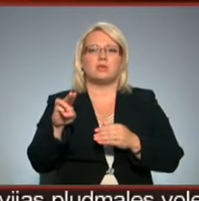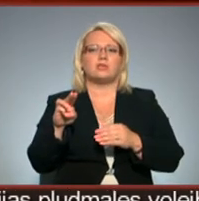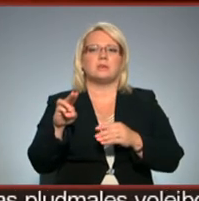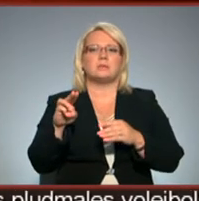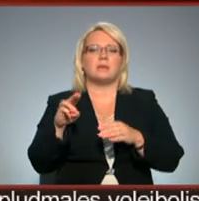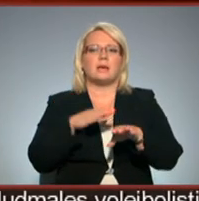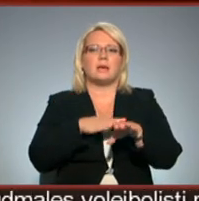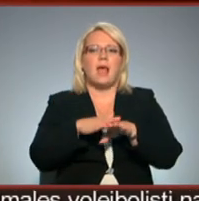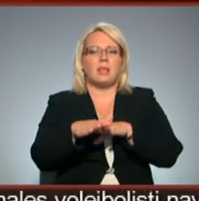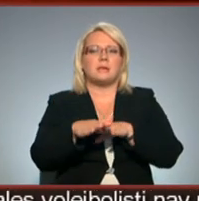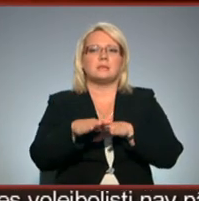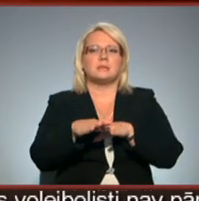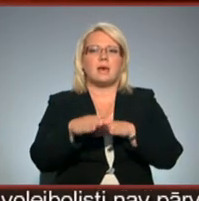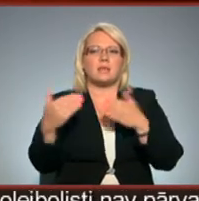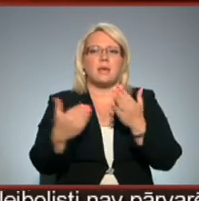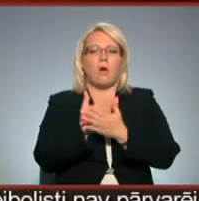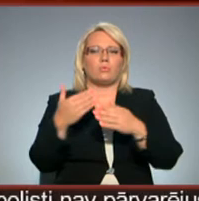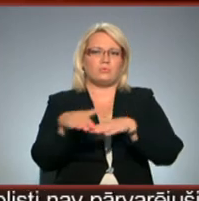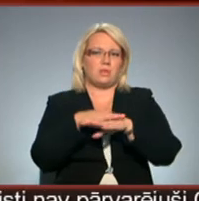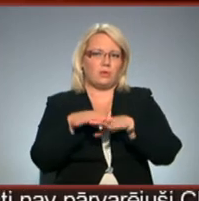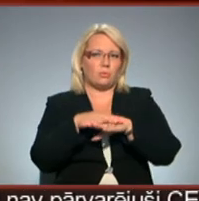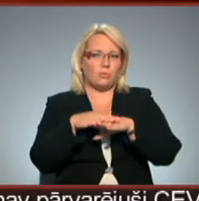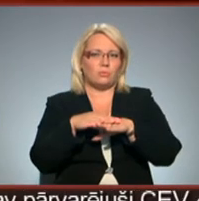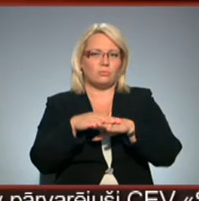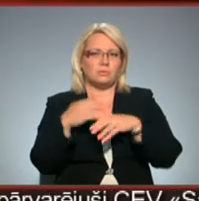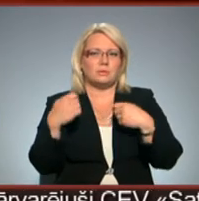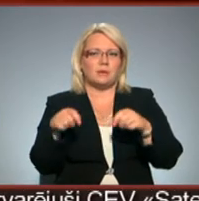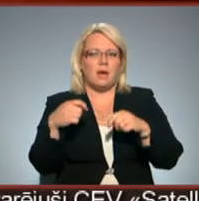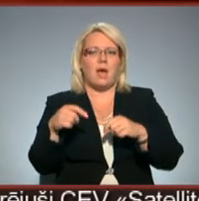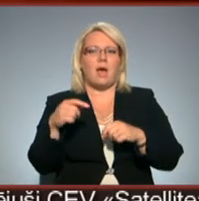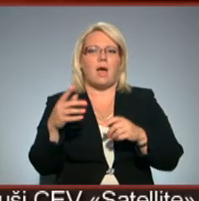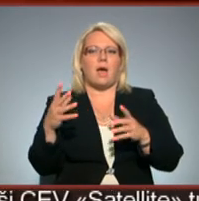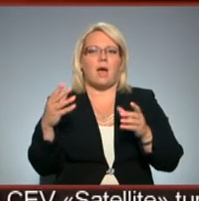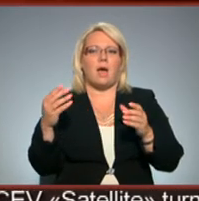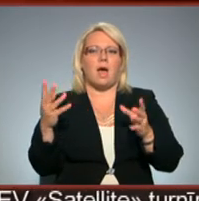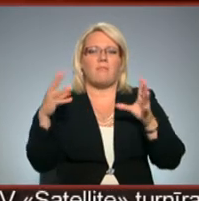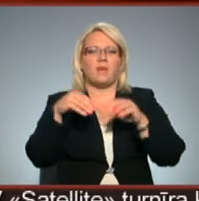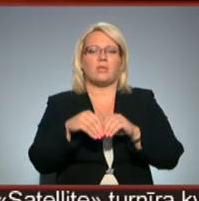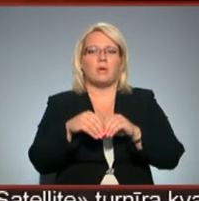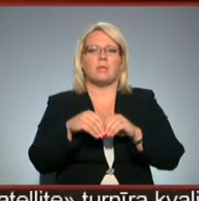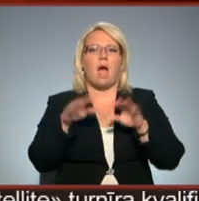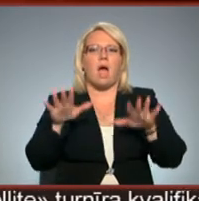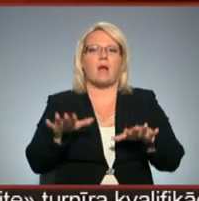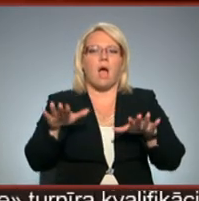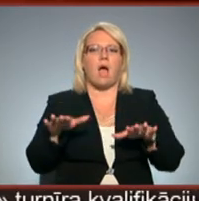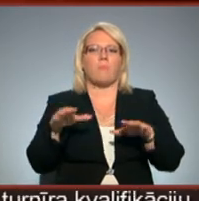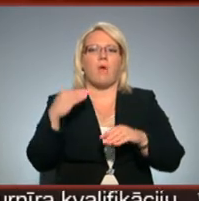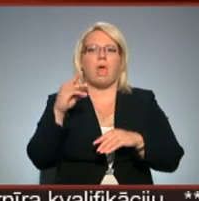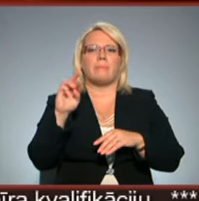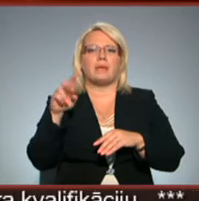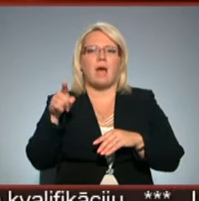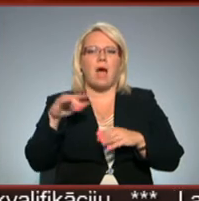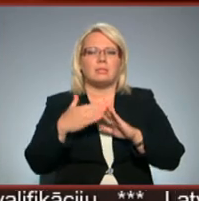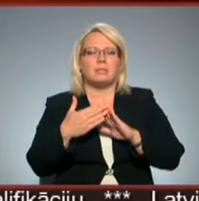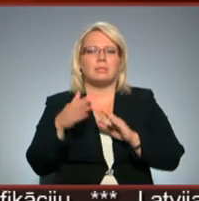realizēt, veidot jaunas tirgus, teiksim, apvienot Arābu Emirātu, kur ir tiešām, kur ir